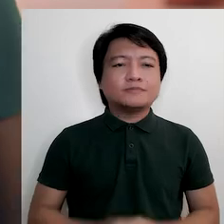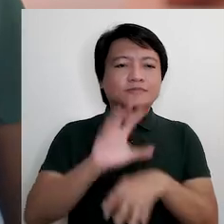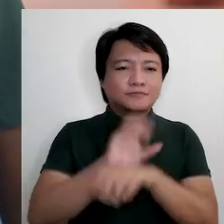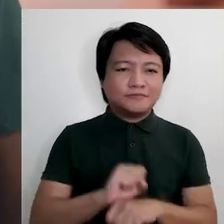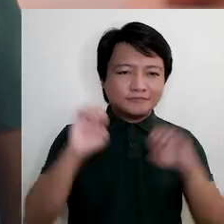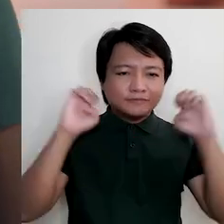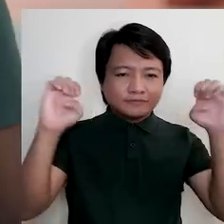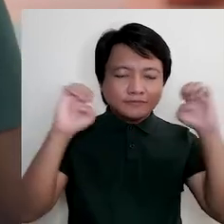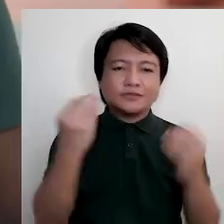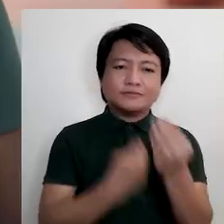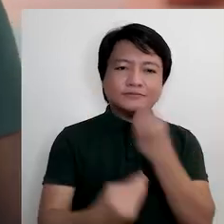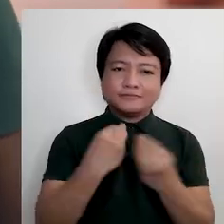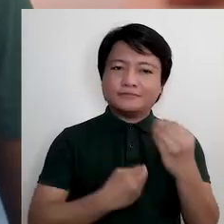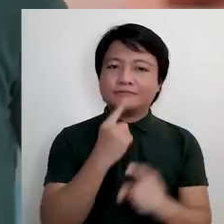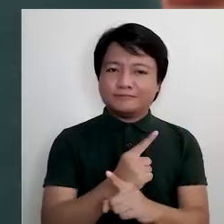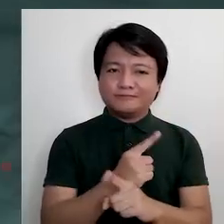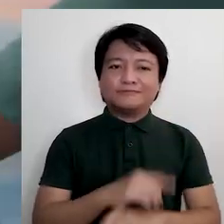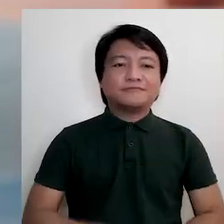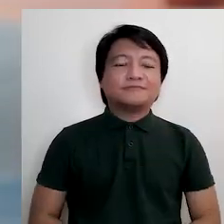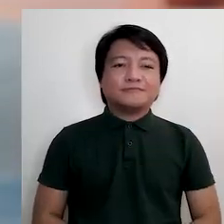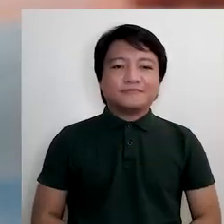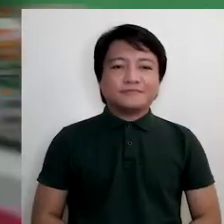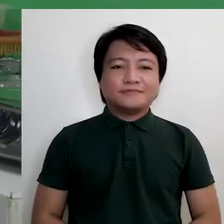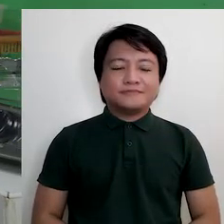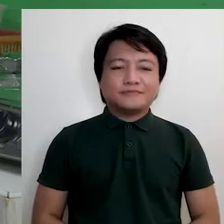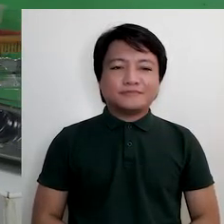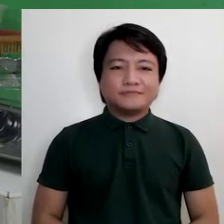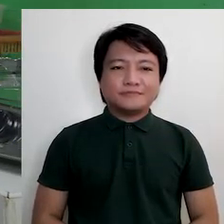Dalasan ang pag-ehersisyo, kumain ng tama.